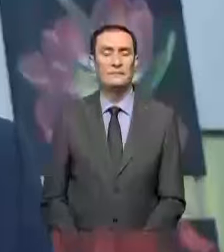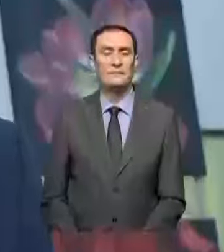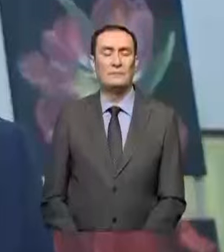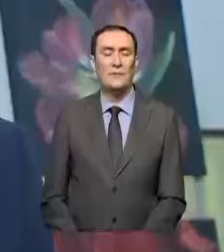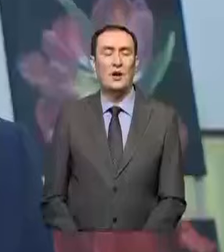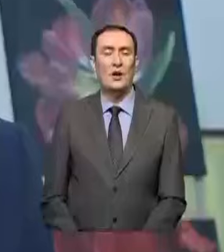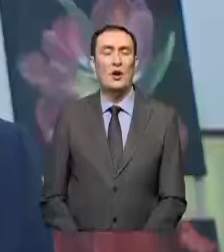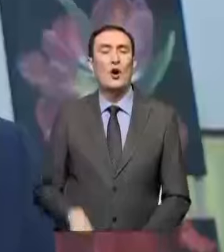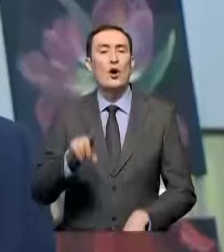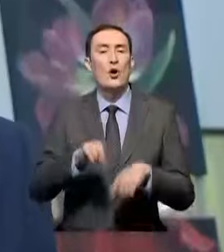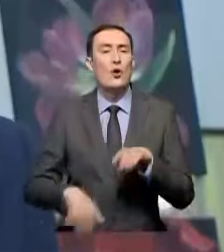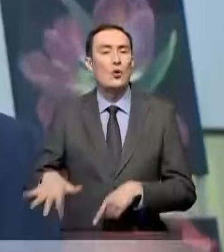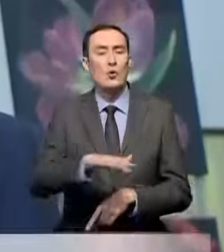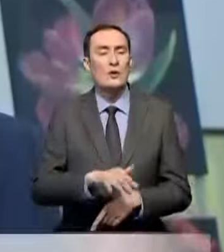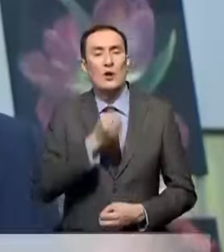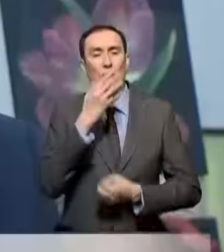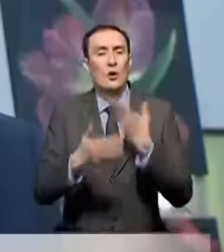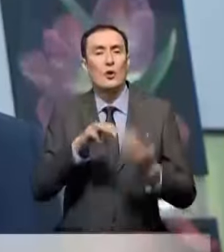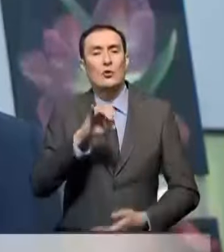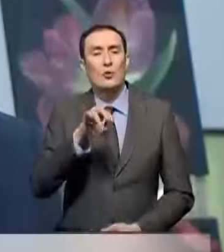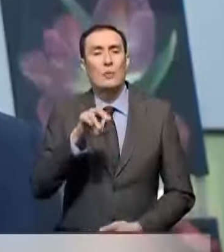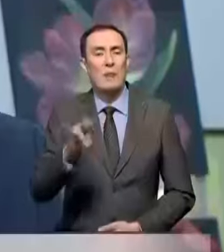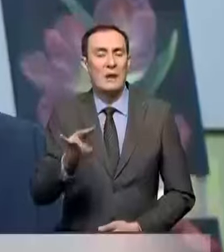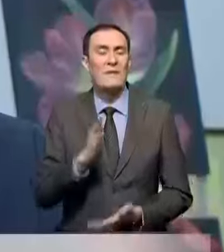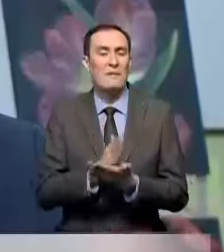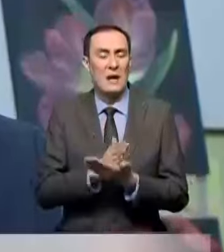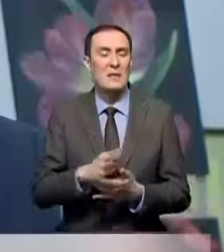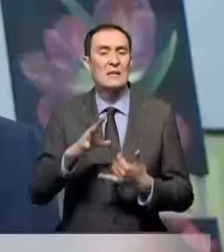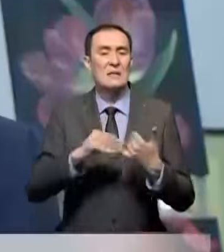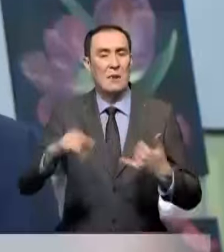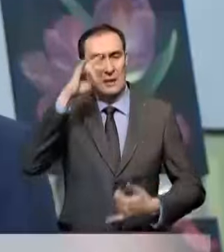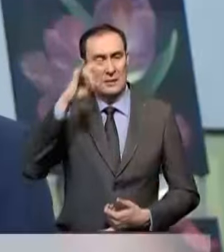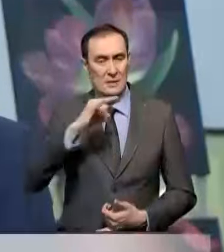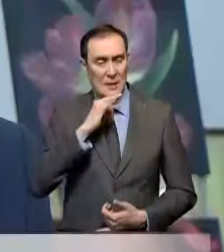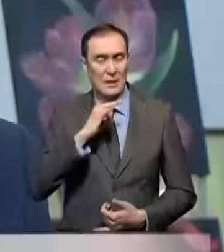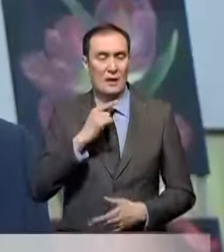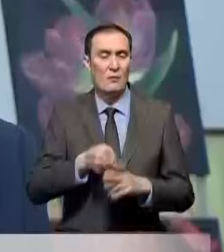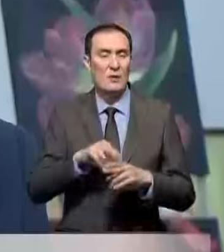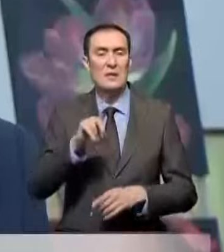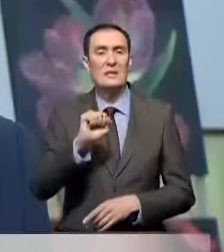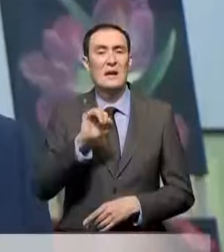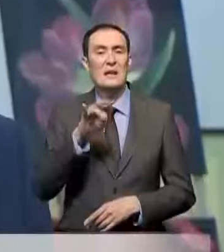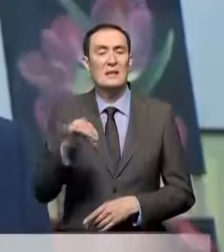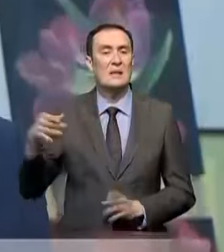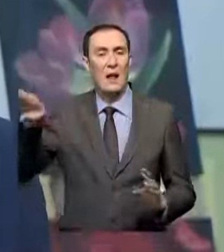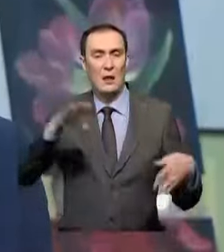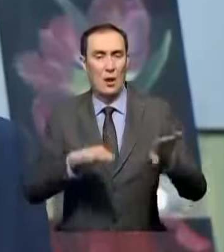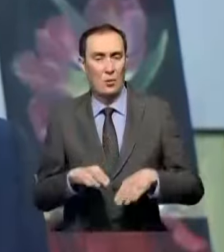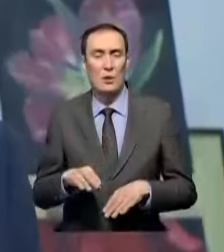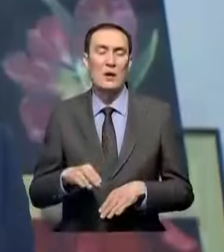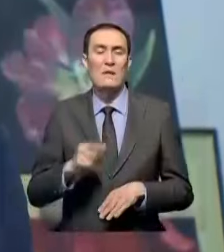Родиной тюльпанов является именно земля Казахстана. Это вот Заирский Алатау.